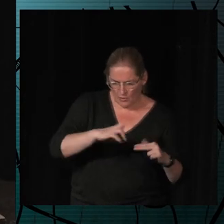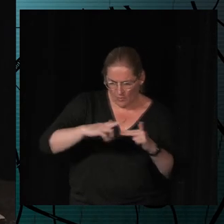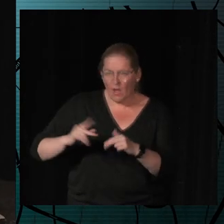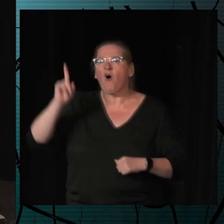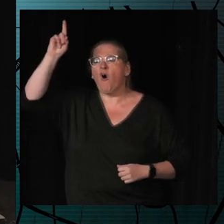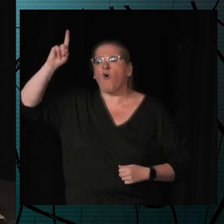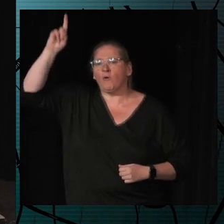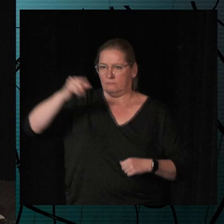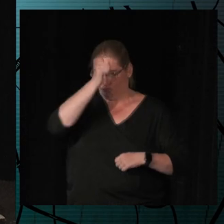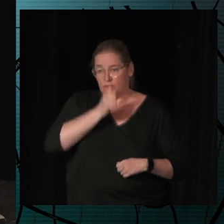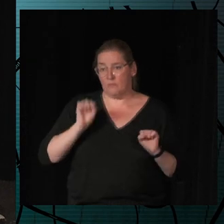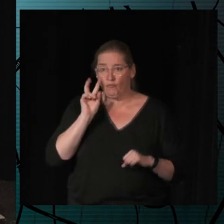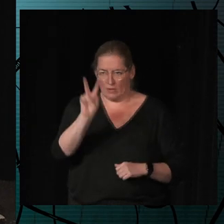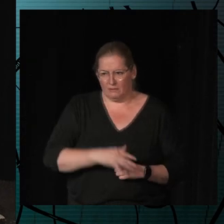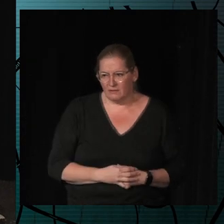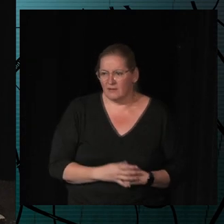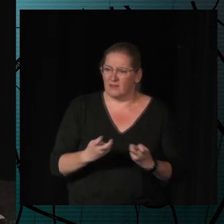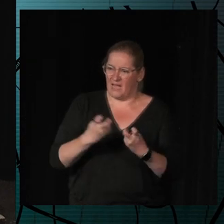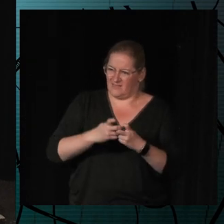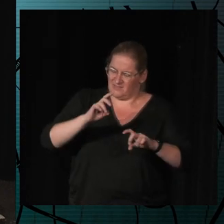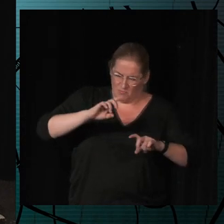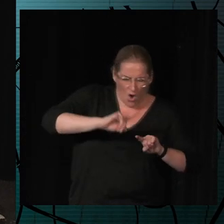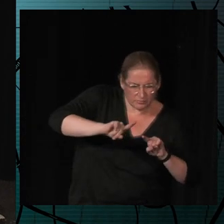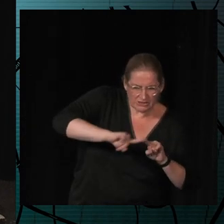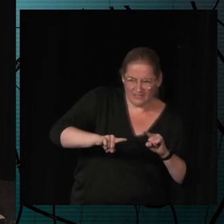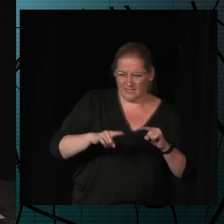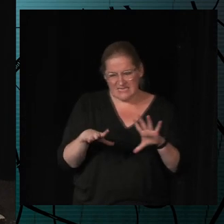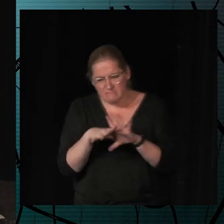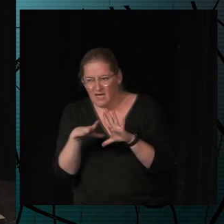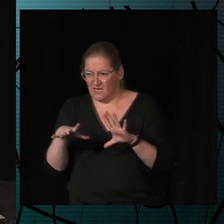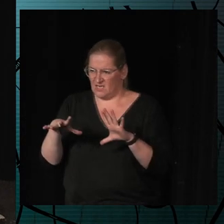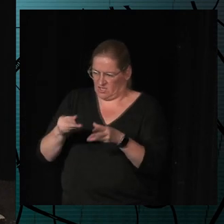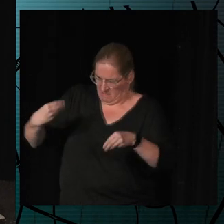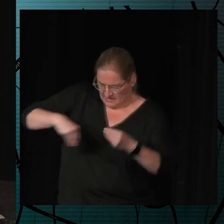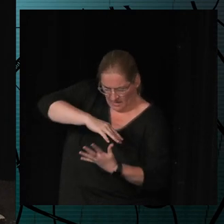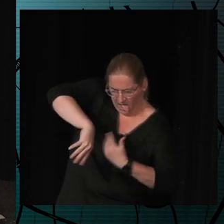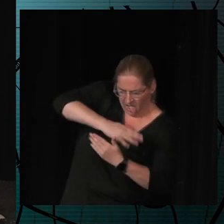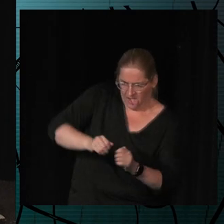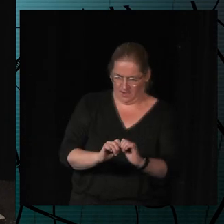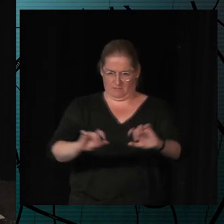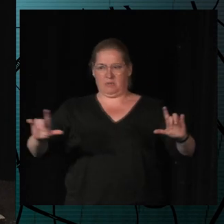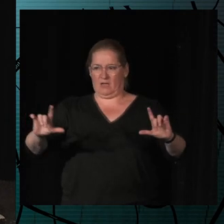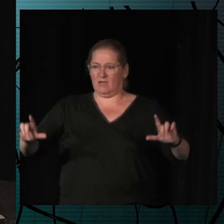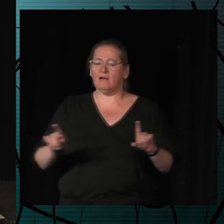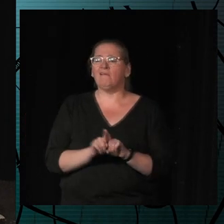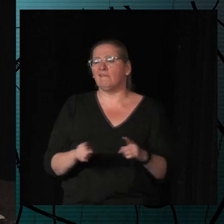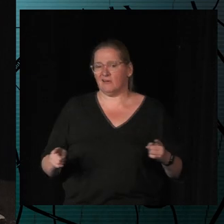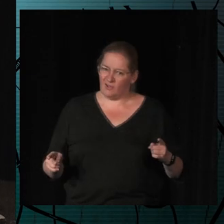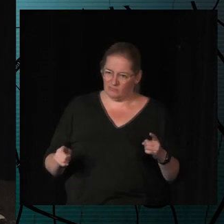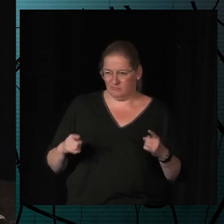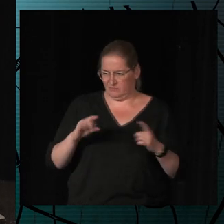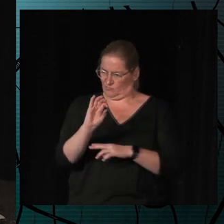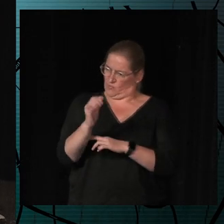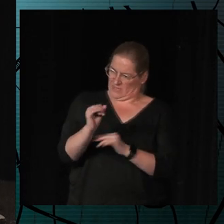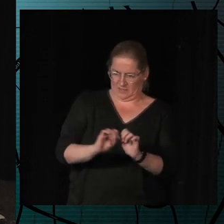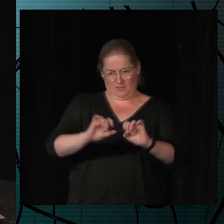auudessus de de mélange des textures de mélange des images de créer de la matérialité sur de l'image et de sortir l'image numérique du jeu vidéo de